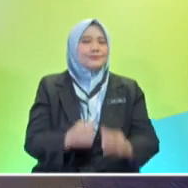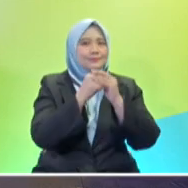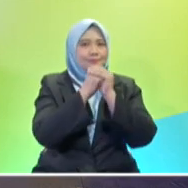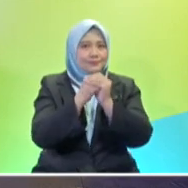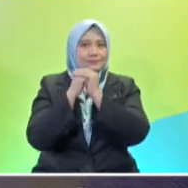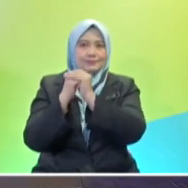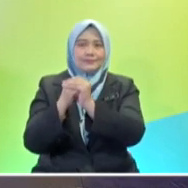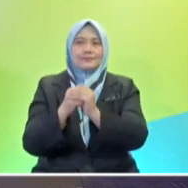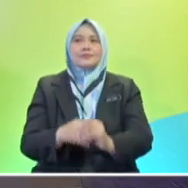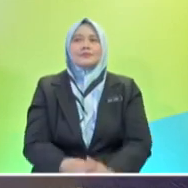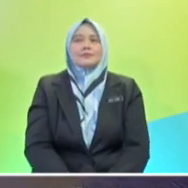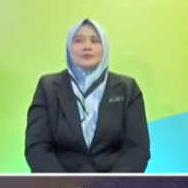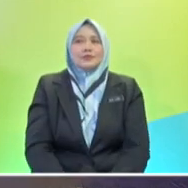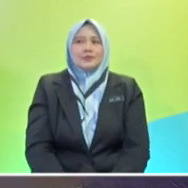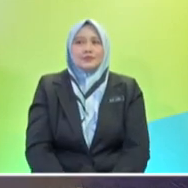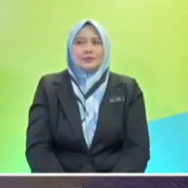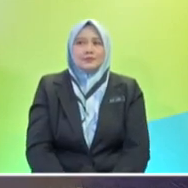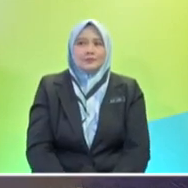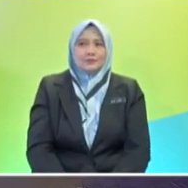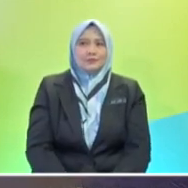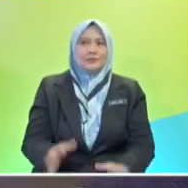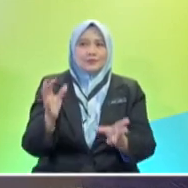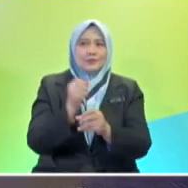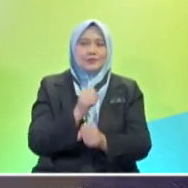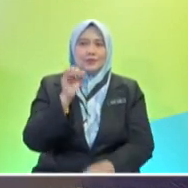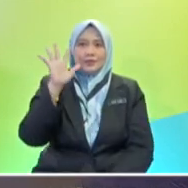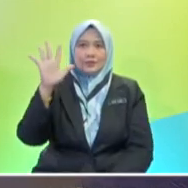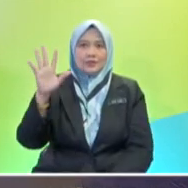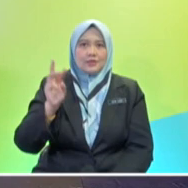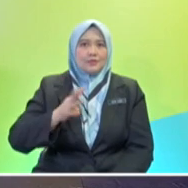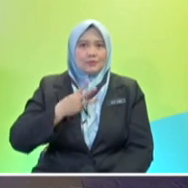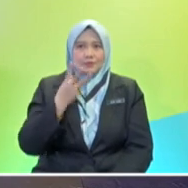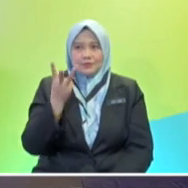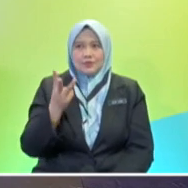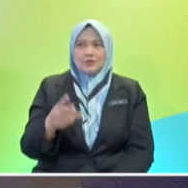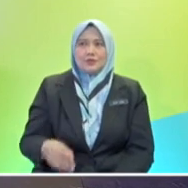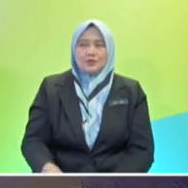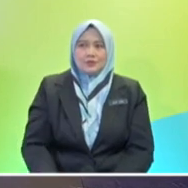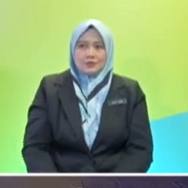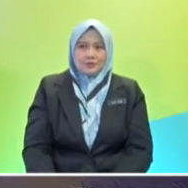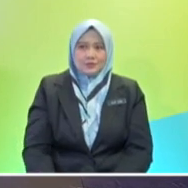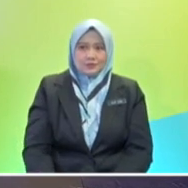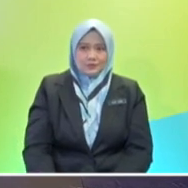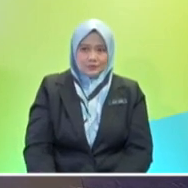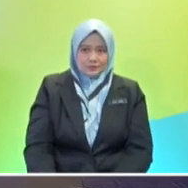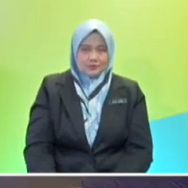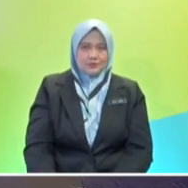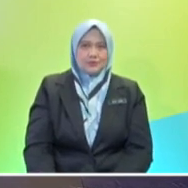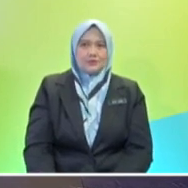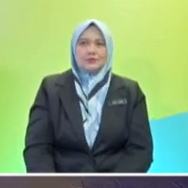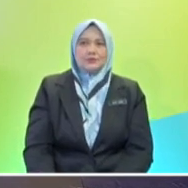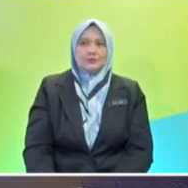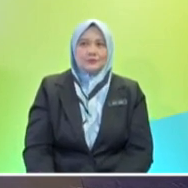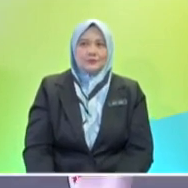tahniah. Berpuah. Saya nak bagi 5 wah kepada Hanan dan 5 wah kepada Umaira tadi, cikgu. Boleh? Ya, wah, wah,